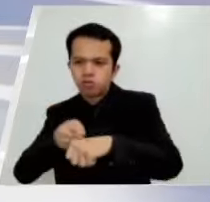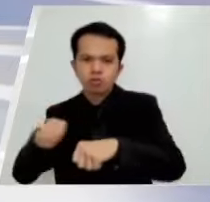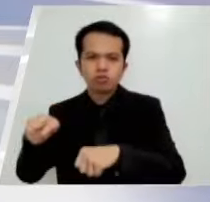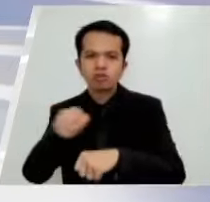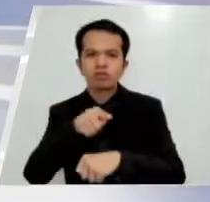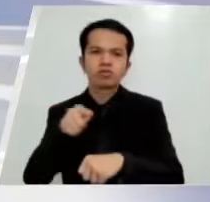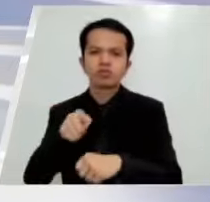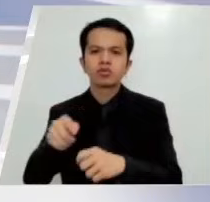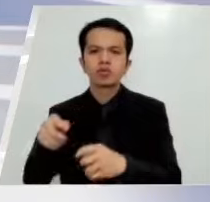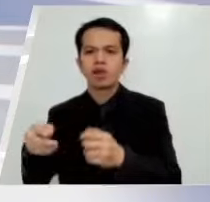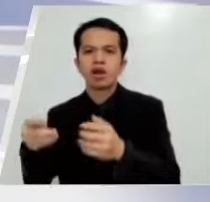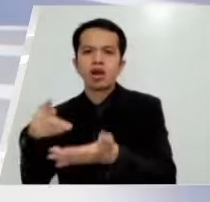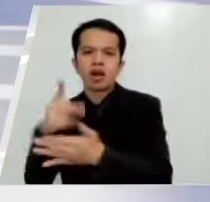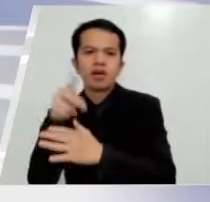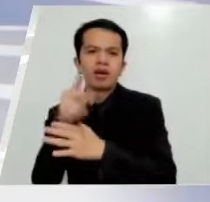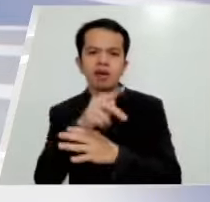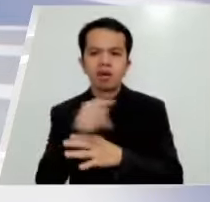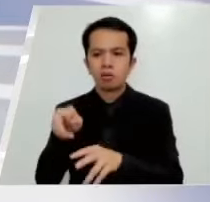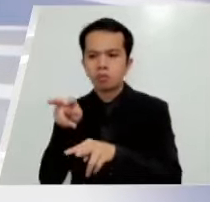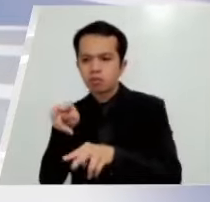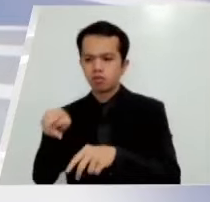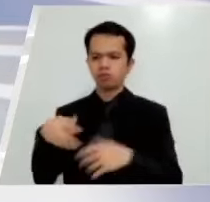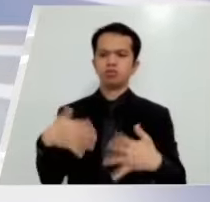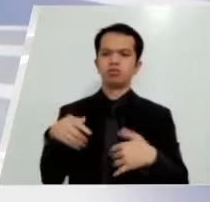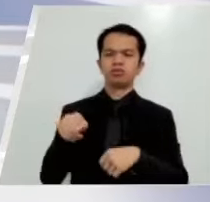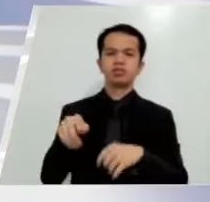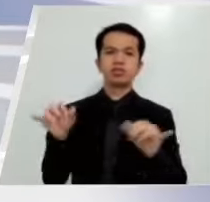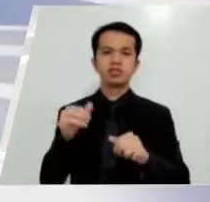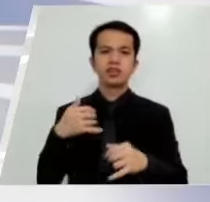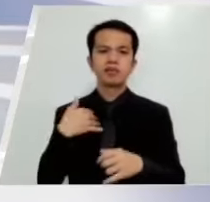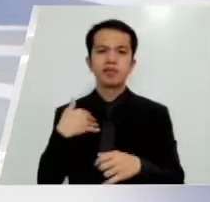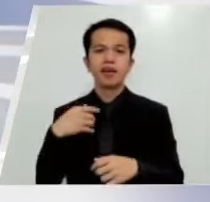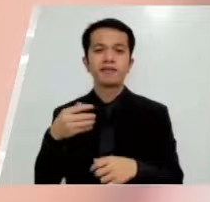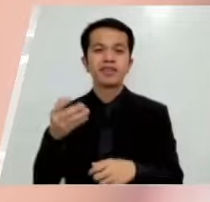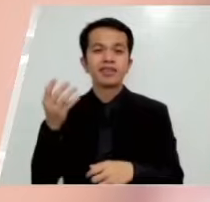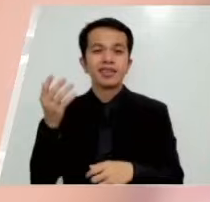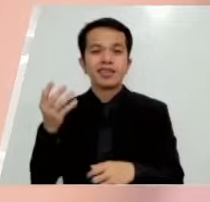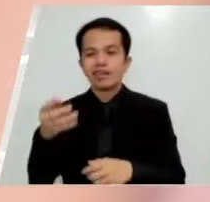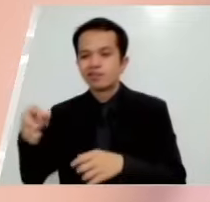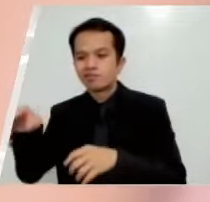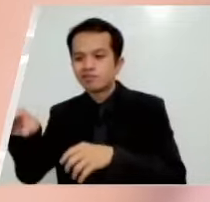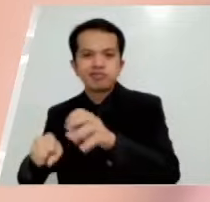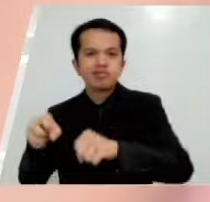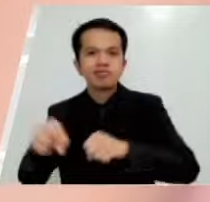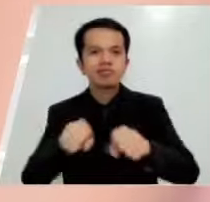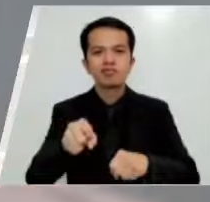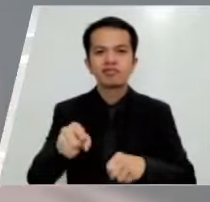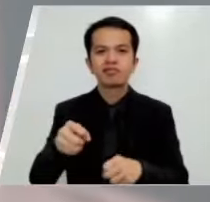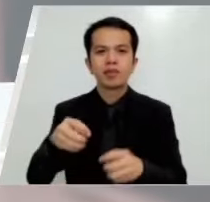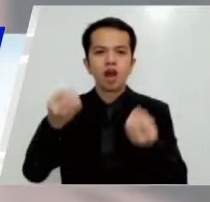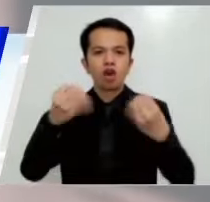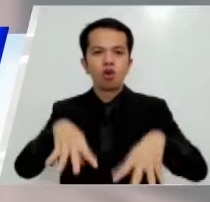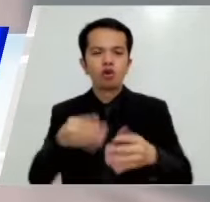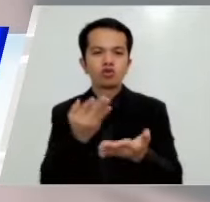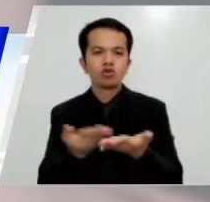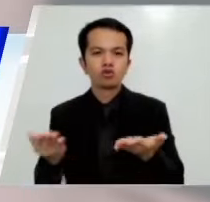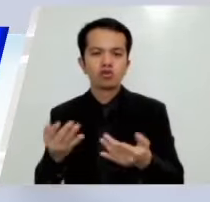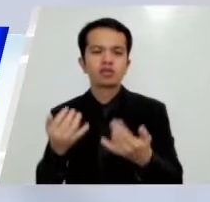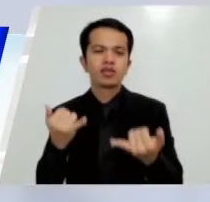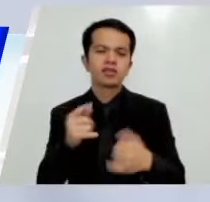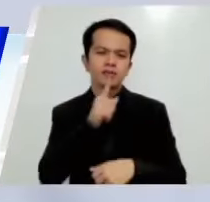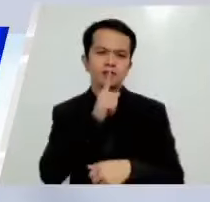halaman. Siya rin daw ang nakakahanap sa cellphone, ballpen at pera sa bahay. Dahil labis na pagmamahal ang ibinibigay